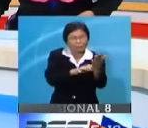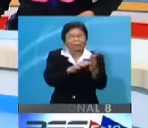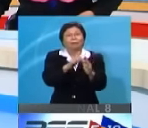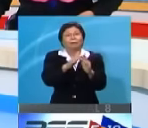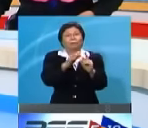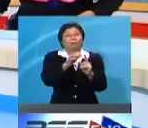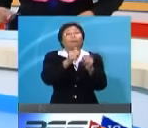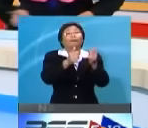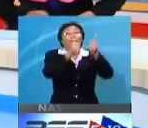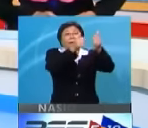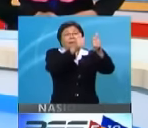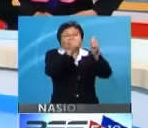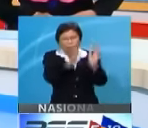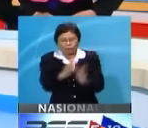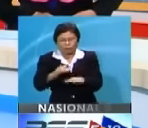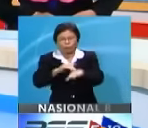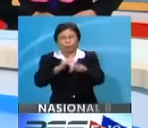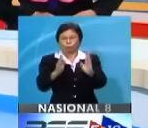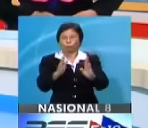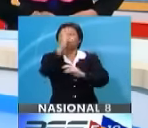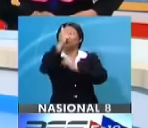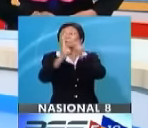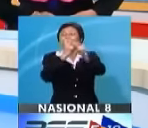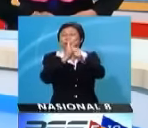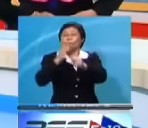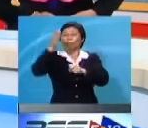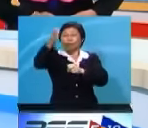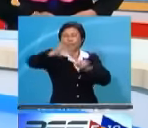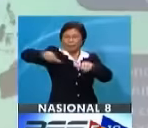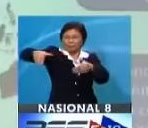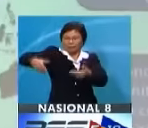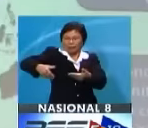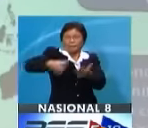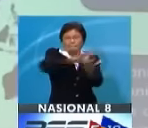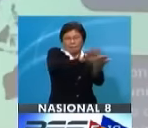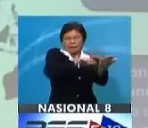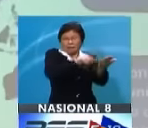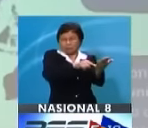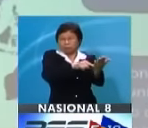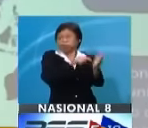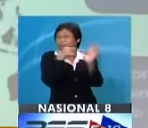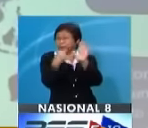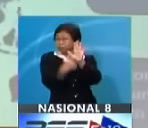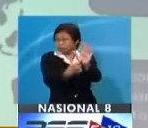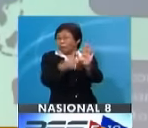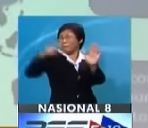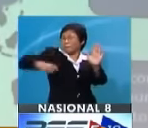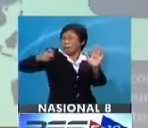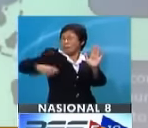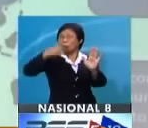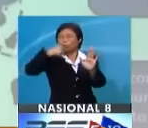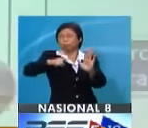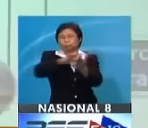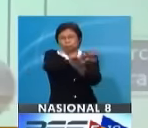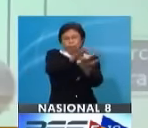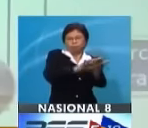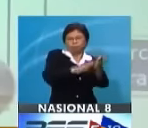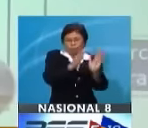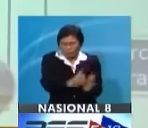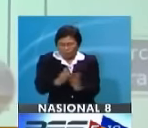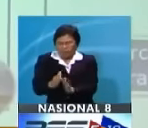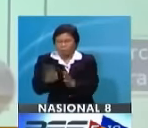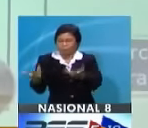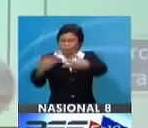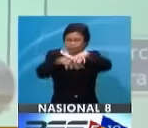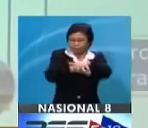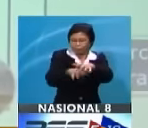dirancang diperkenal dalam tempoh 2 tahun akan datang. Pengenalan pelan induk tersebut disifatkan langkah perlu bagi menggariskan strategi